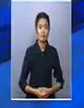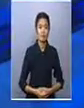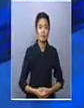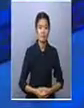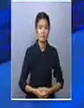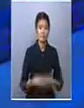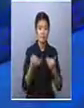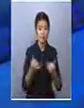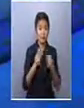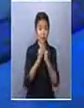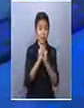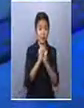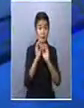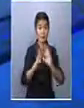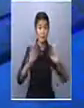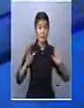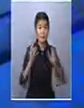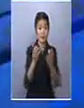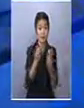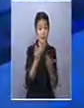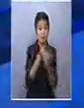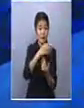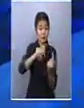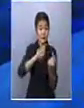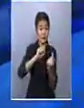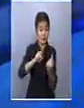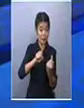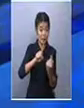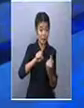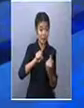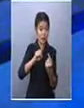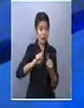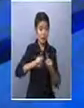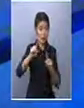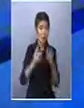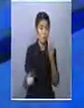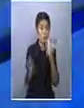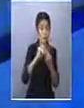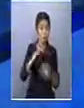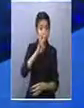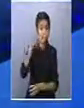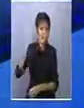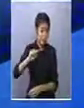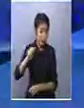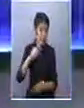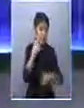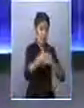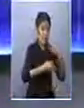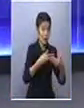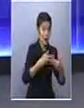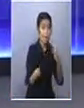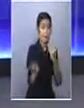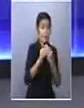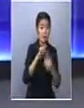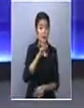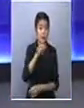วันนี้จีนเปิดเผยตัวเลขเศรษฐกิจไตรมาส2นะคะเติบโตได้ 7% ในขณะที่ยอดค้าปลีกนั้นเติบโตได้ 10.6%